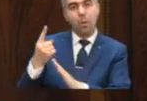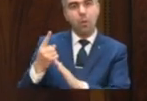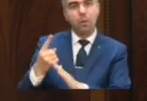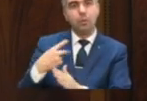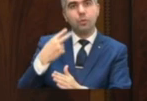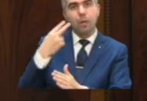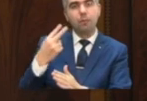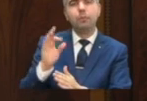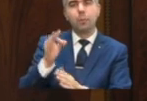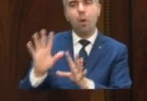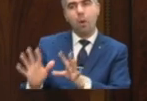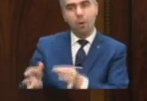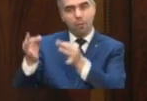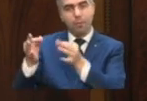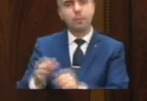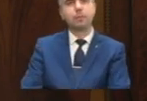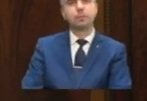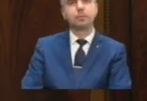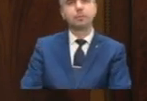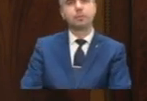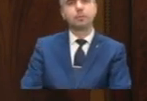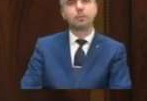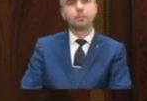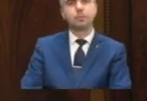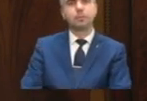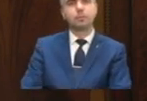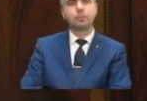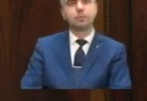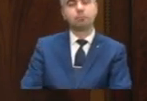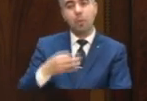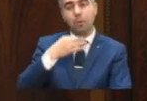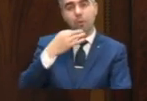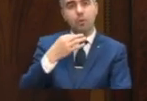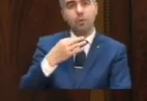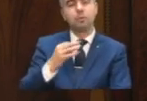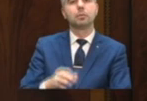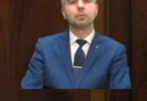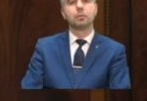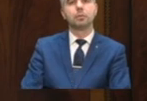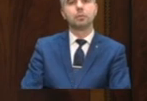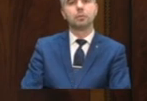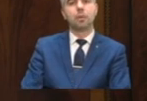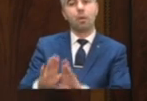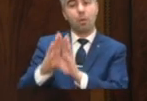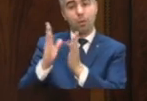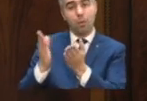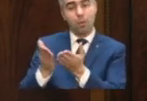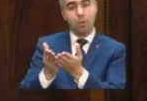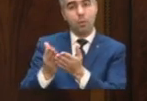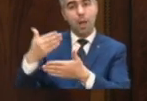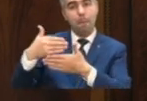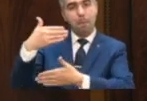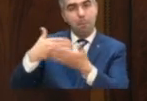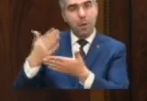كاين مؤشرات اللي كتقول بأن القطاع بصفة عامة ديال البناء